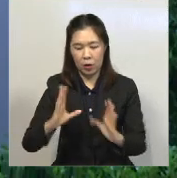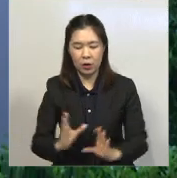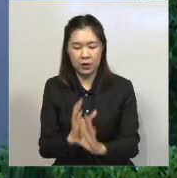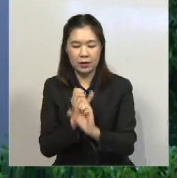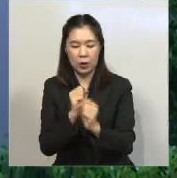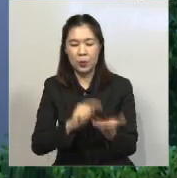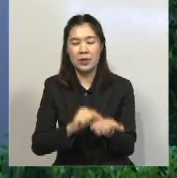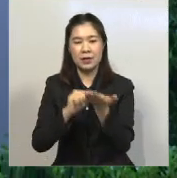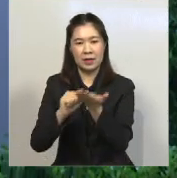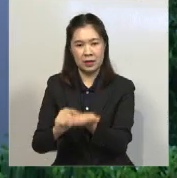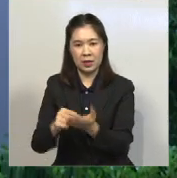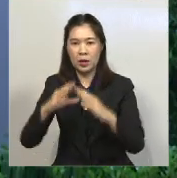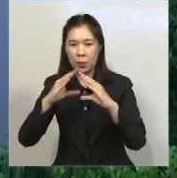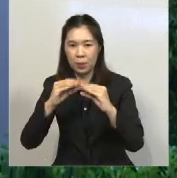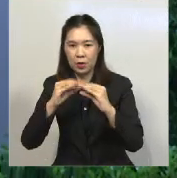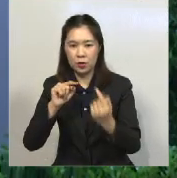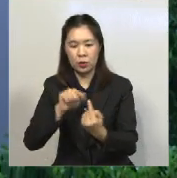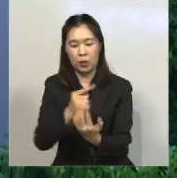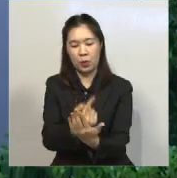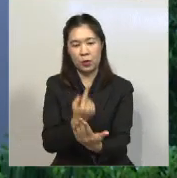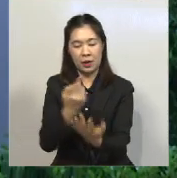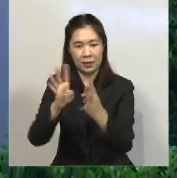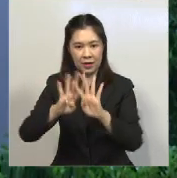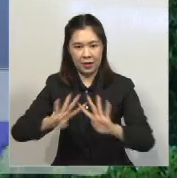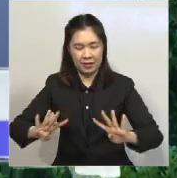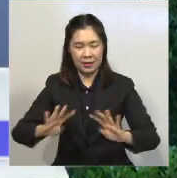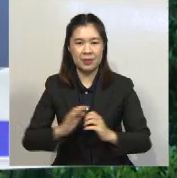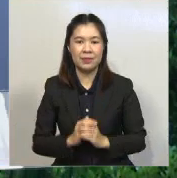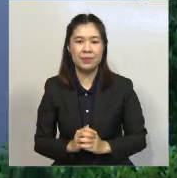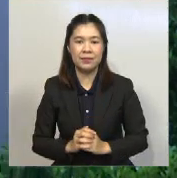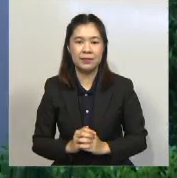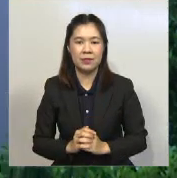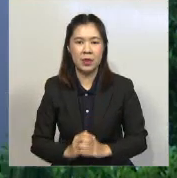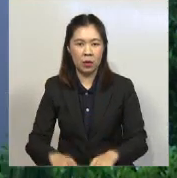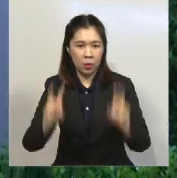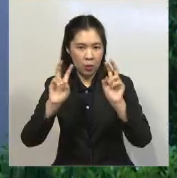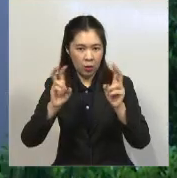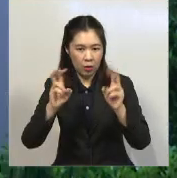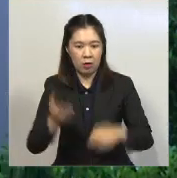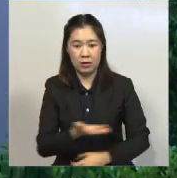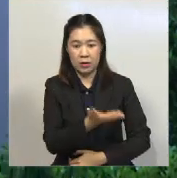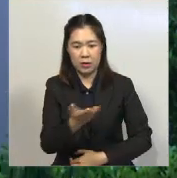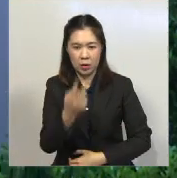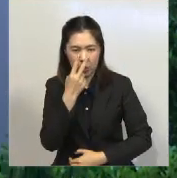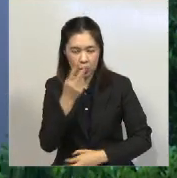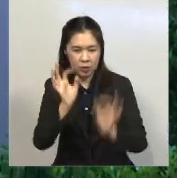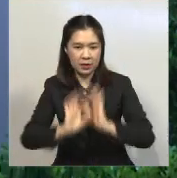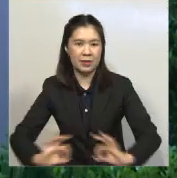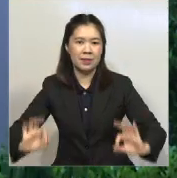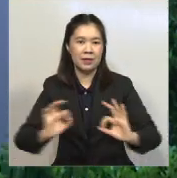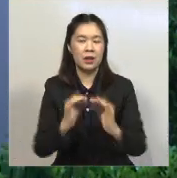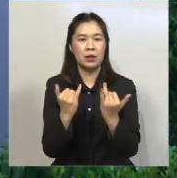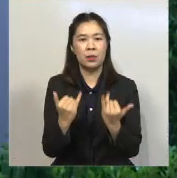การนำเสนอในการประชุมระดับผู้นำอาเซียนในช่วงสิ้นปีค่ะซึ่งประเด็นนะคะที่ทุกประเทศให้ความสำคัญในปีนี้ค่ะ